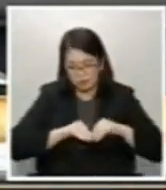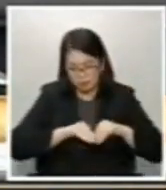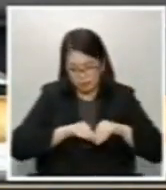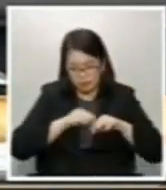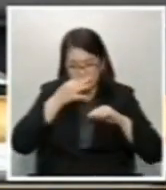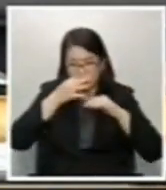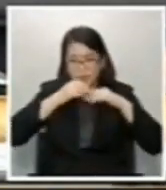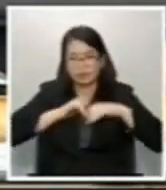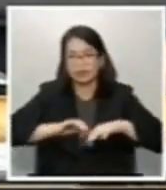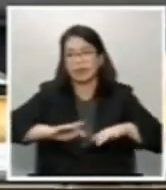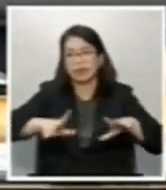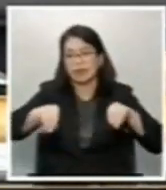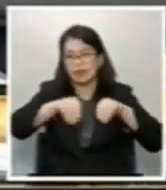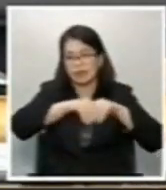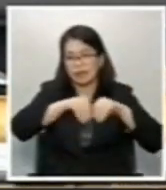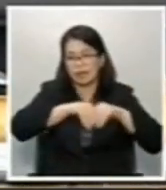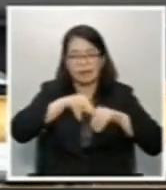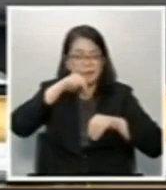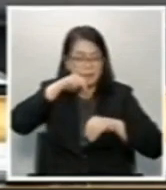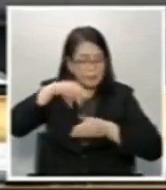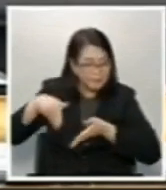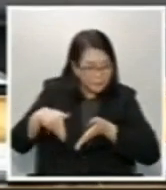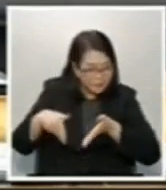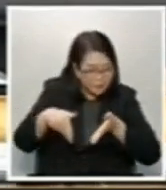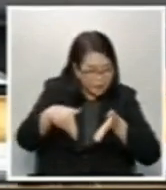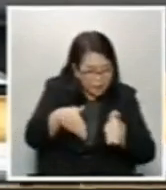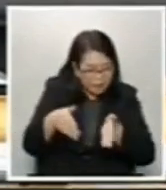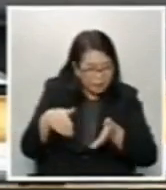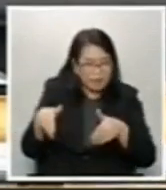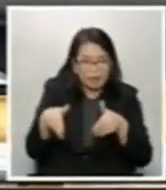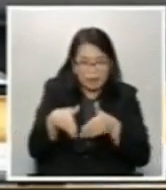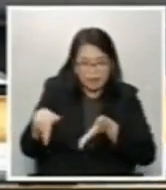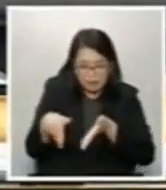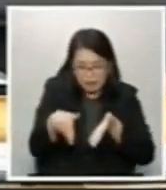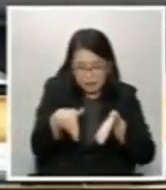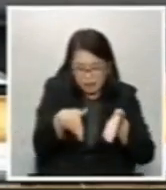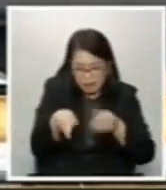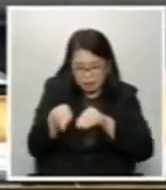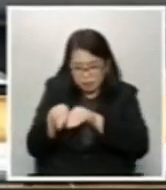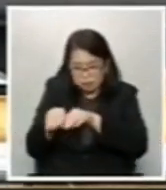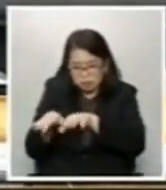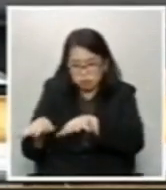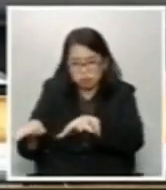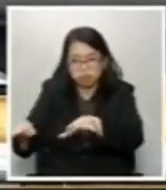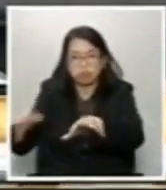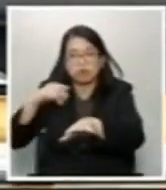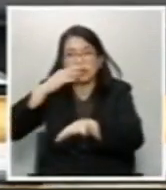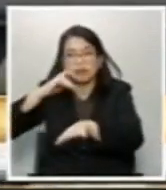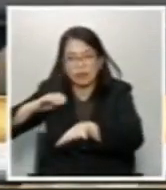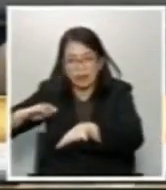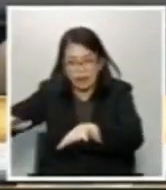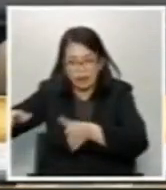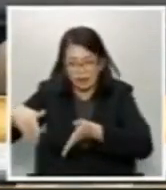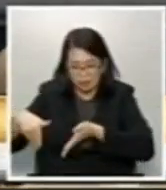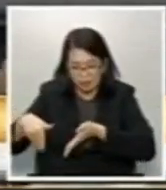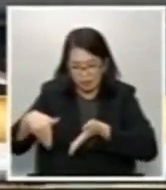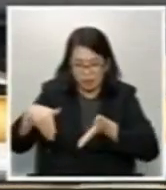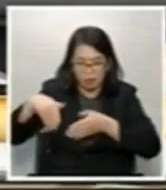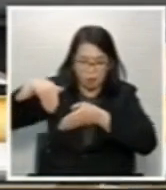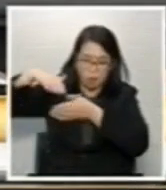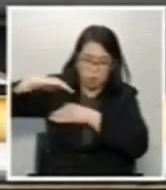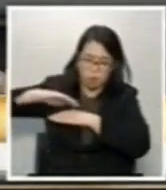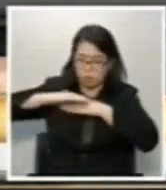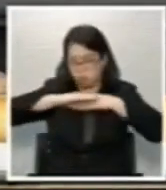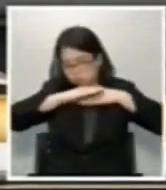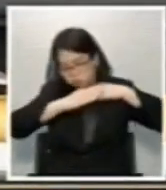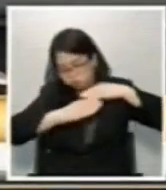จังหวัดกระบี่มีแม่น้ำสายสั้นๆหลายสายแต่ละแม่น้ำแต่ละสายนี่ก็มีความลาดชันสูงนะครับป